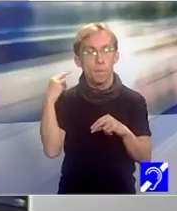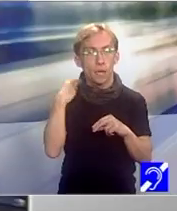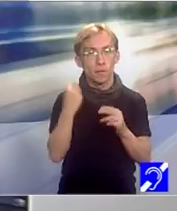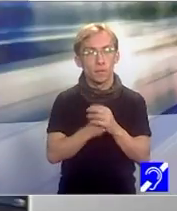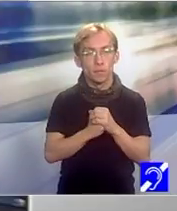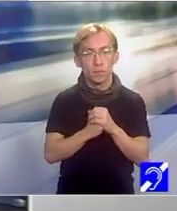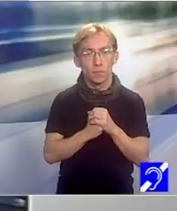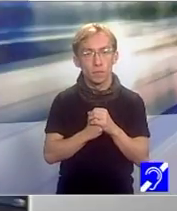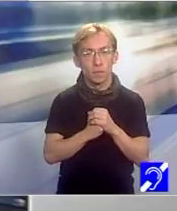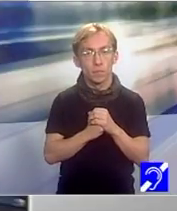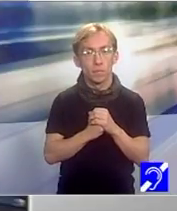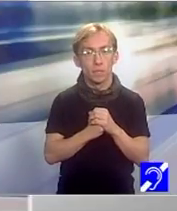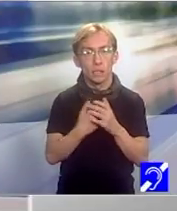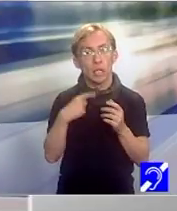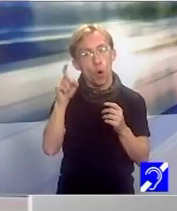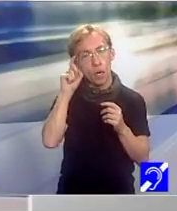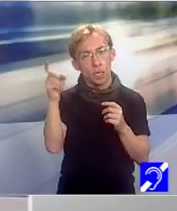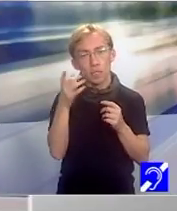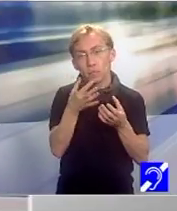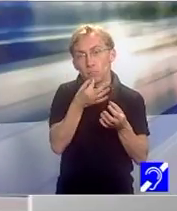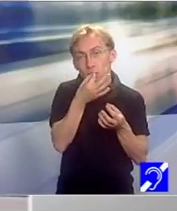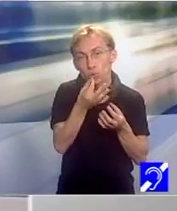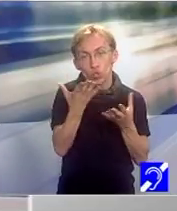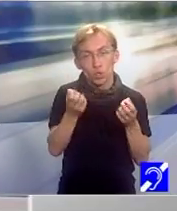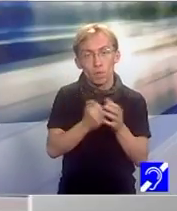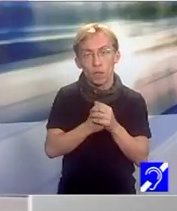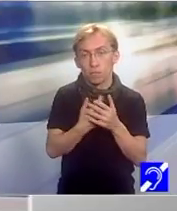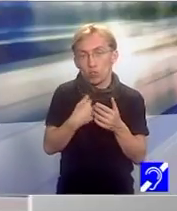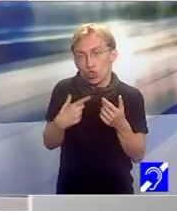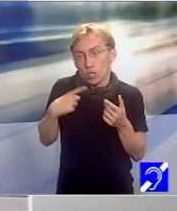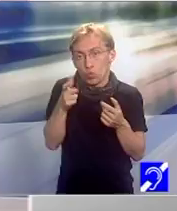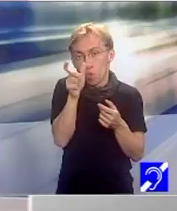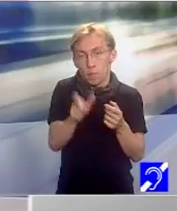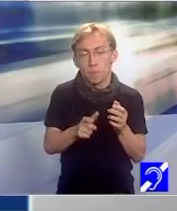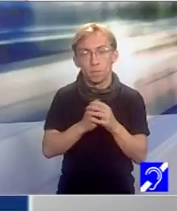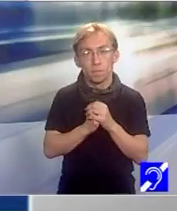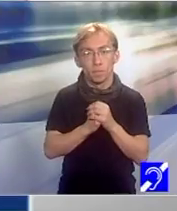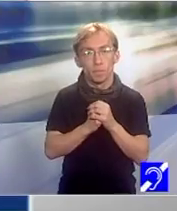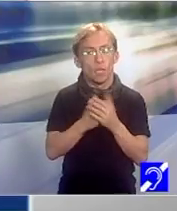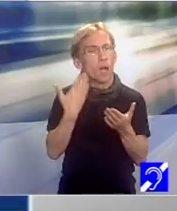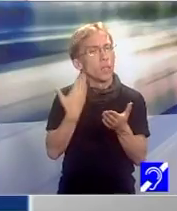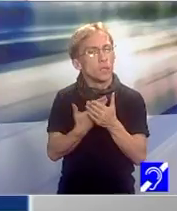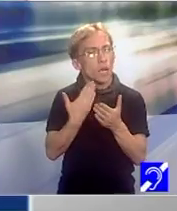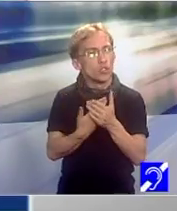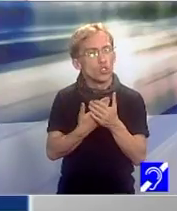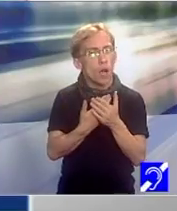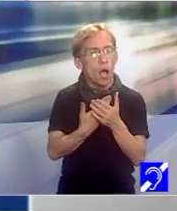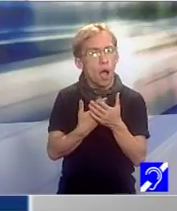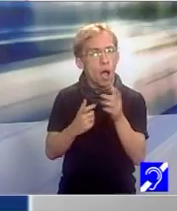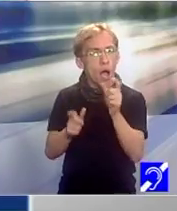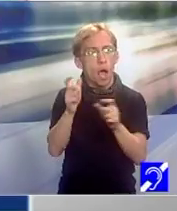ceea ce fac. Eu cred că spune ceva despre ceea ce sunt. De ce autoritățile nu aud acest